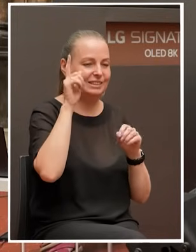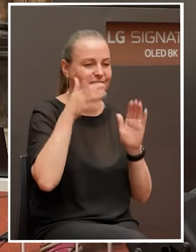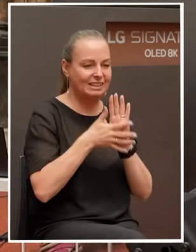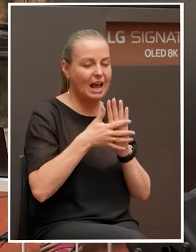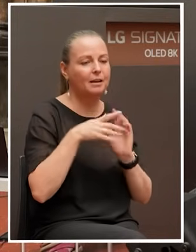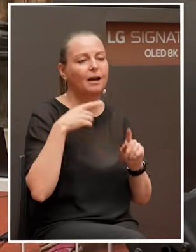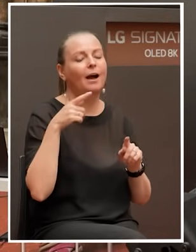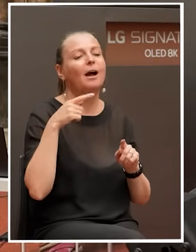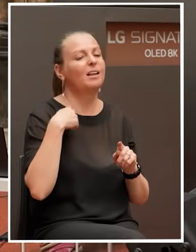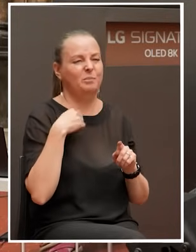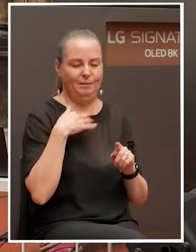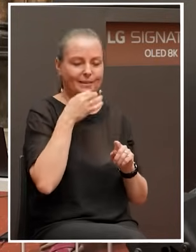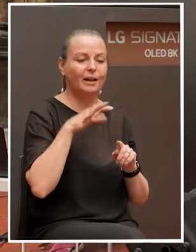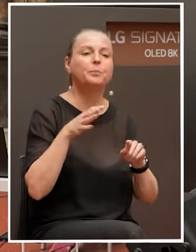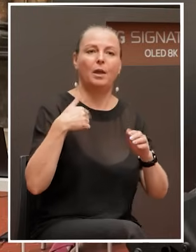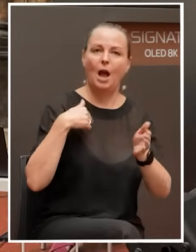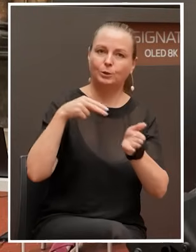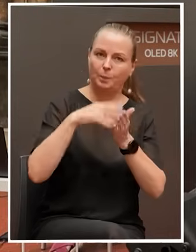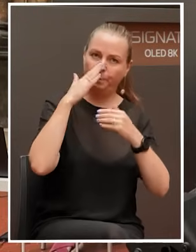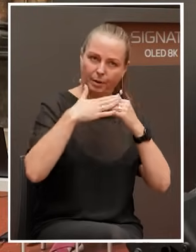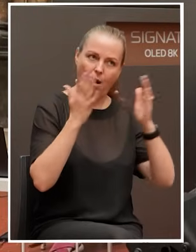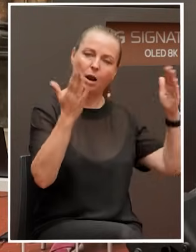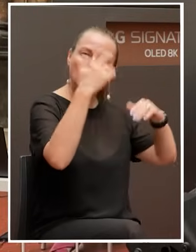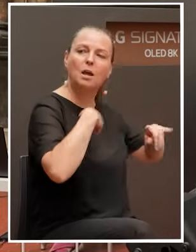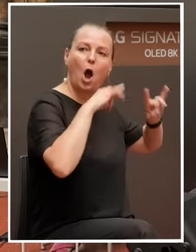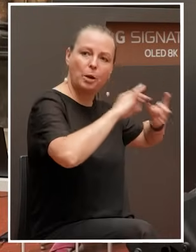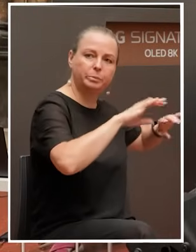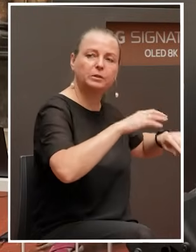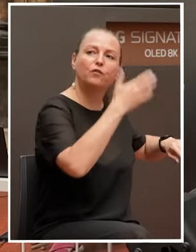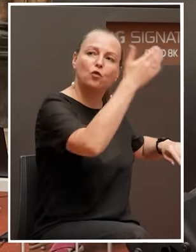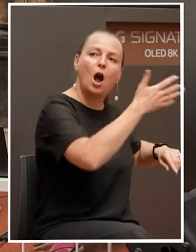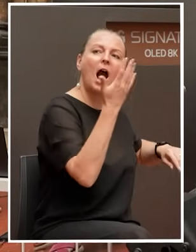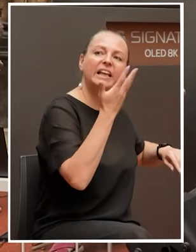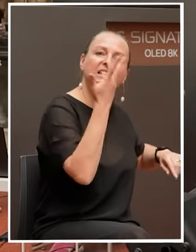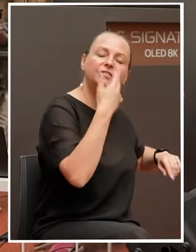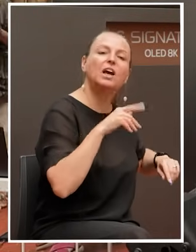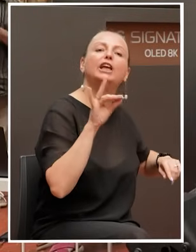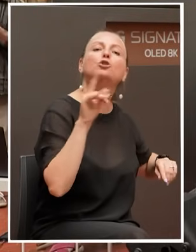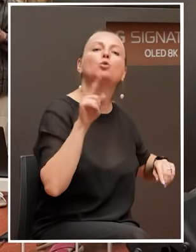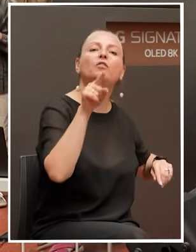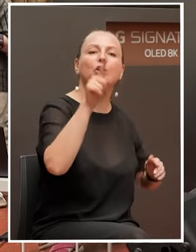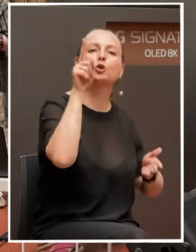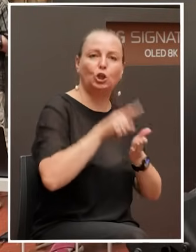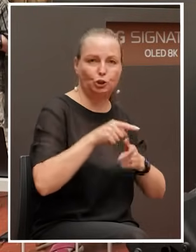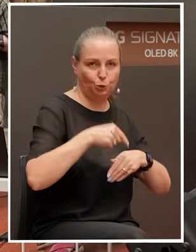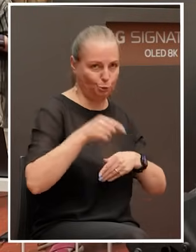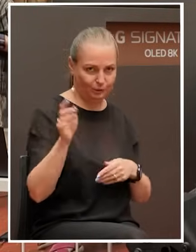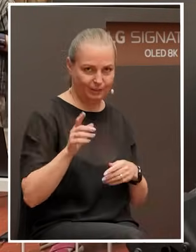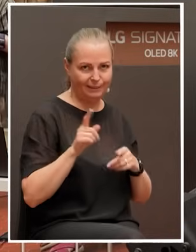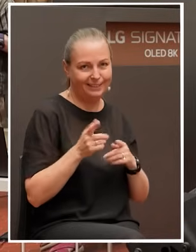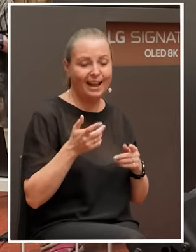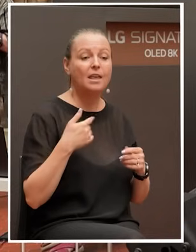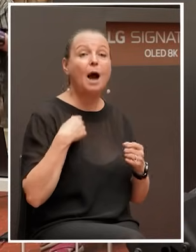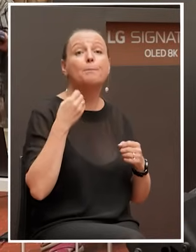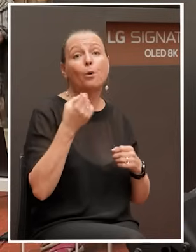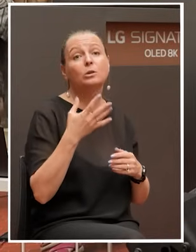перед картиной и начинаю вам объяснять, как она, какие тут цвета и что вы должны чувствовать. Просто констатирую, что в